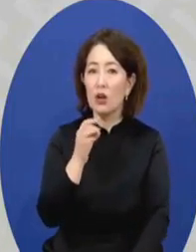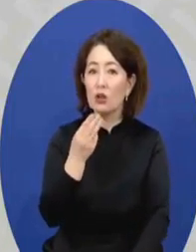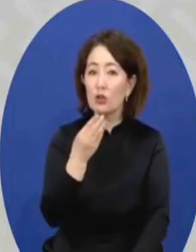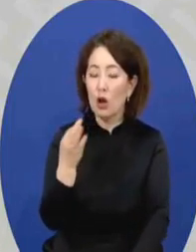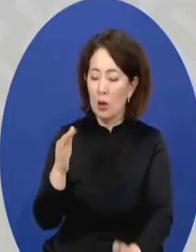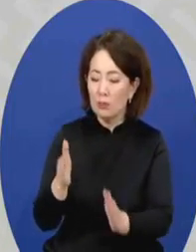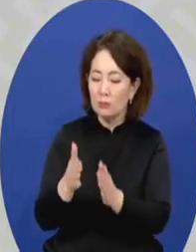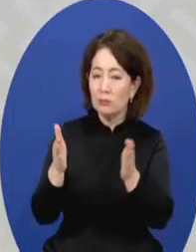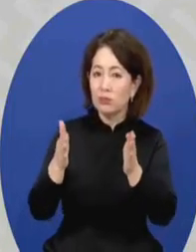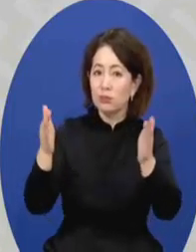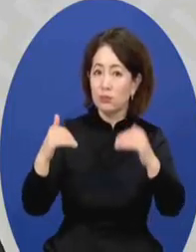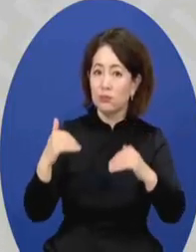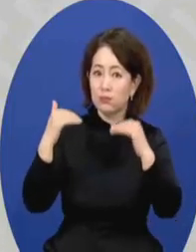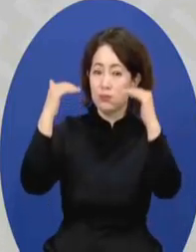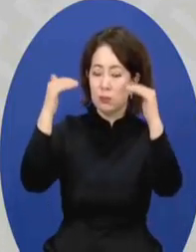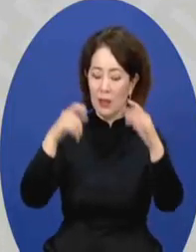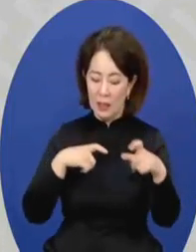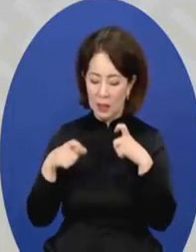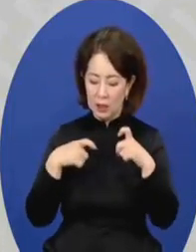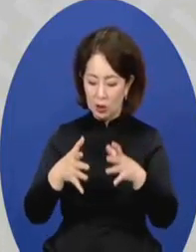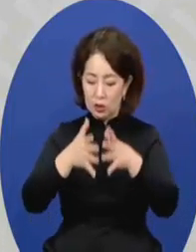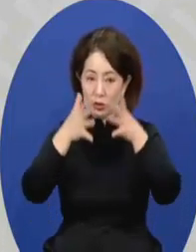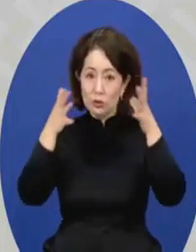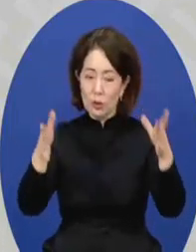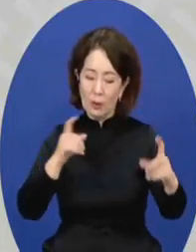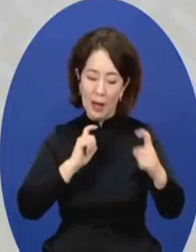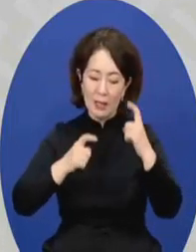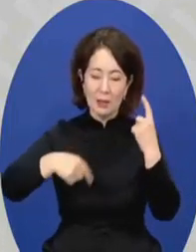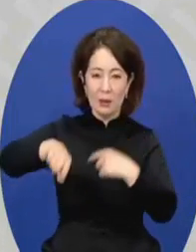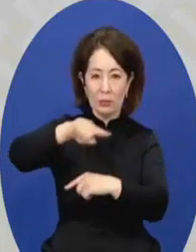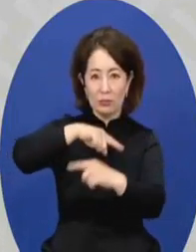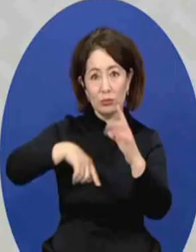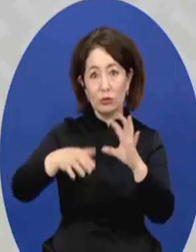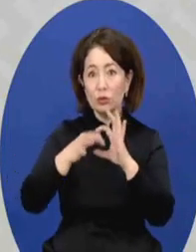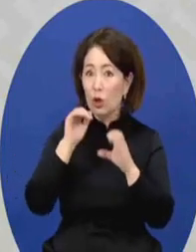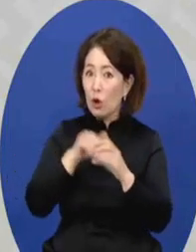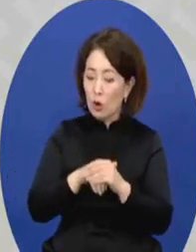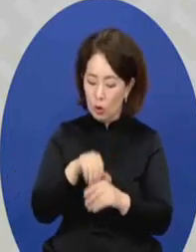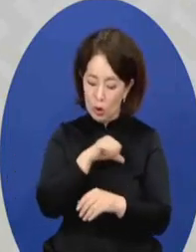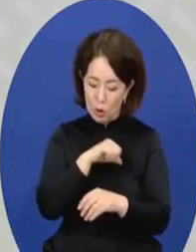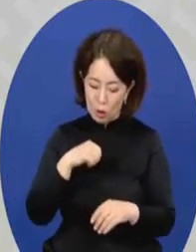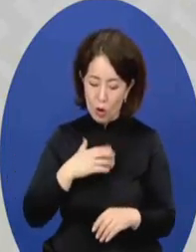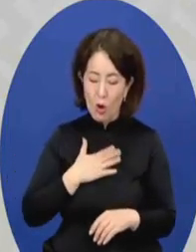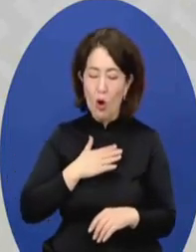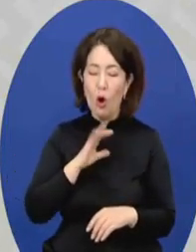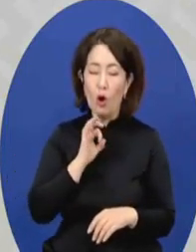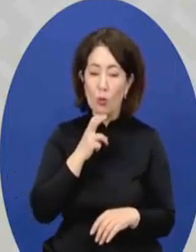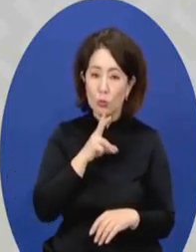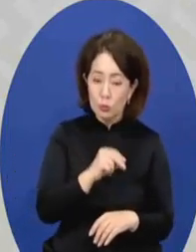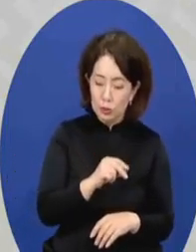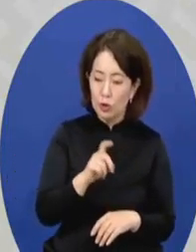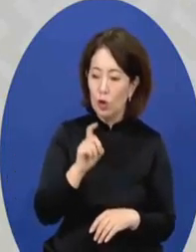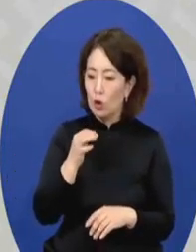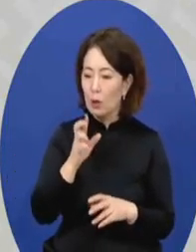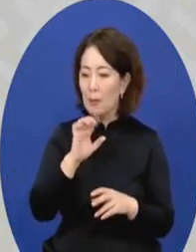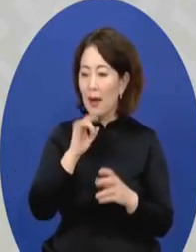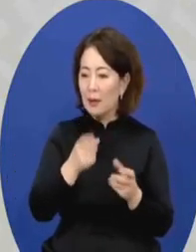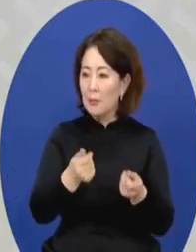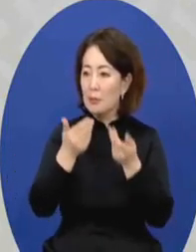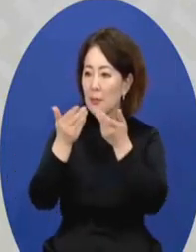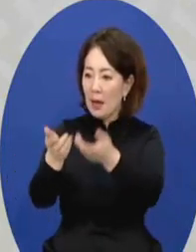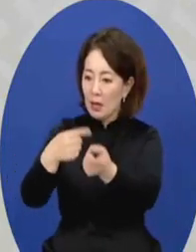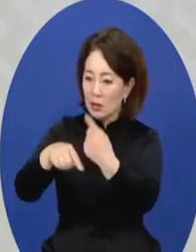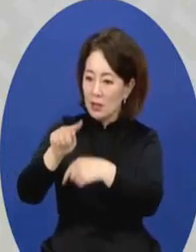илүү хөгжих твших эдийн засгийн илүү өргөн дэлгэр одоо харилцаанд орох магадгүй тодорхой өөрсдийнхөө өмч хөрөнгийг одоо банкнд барьцаалж